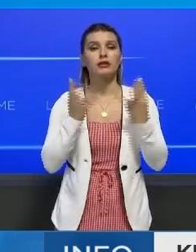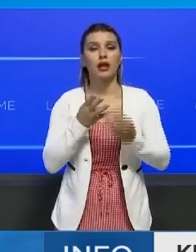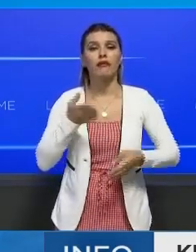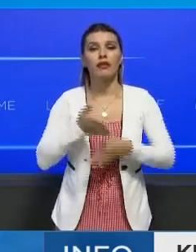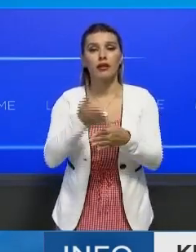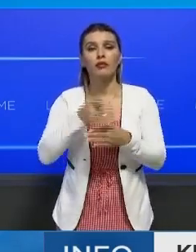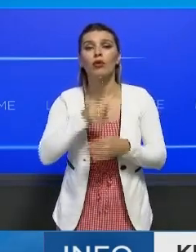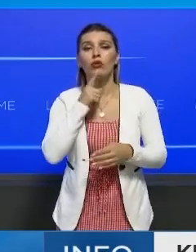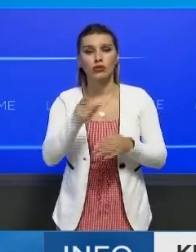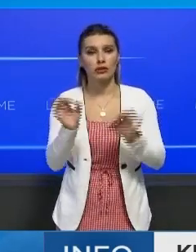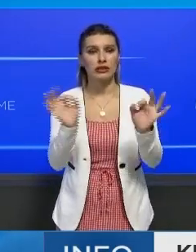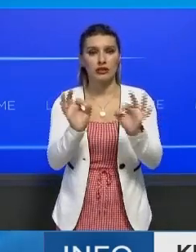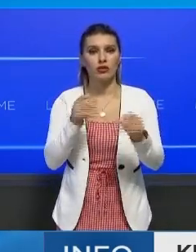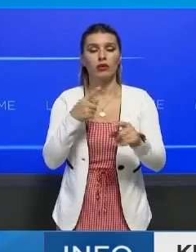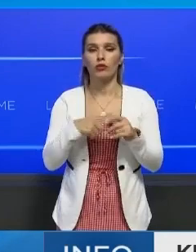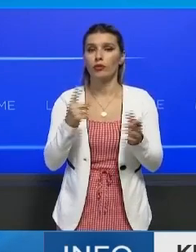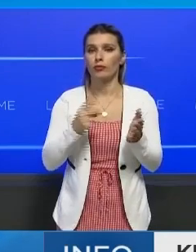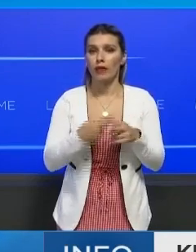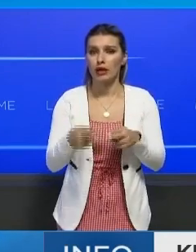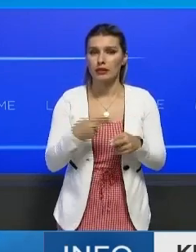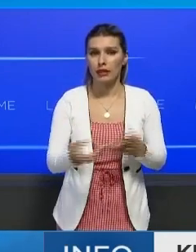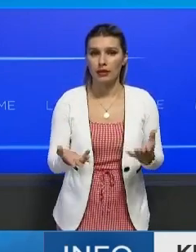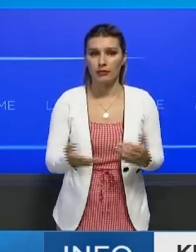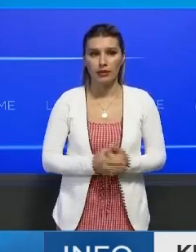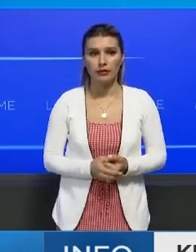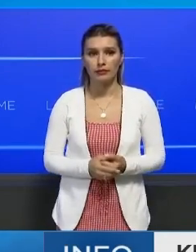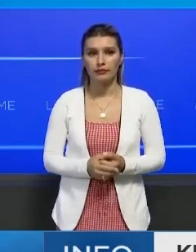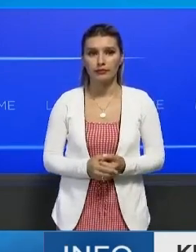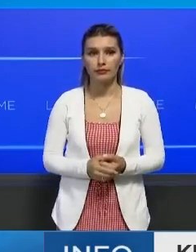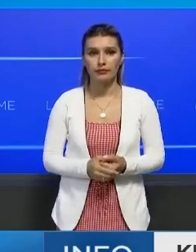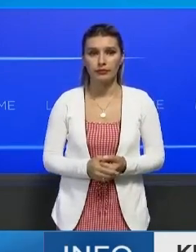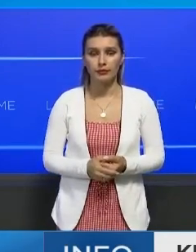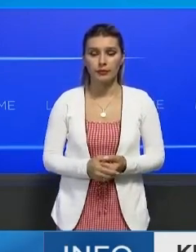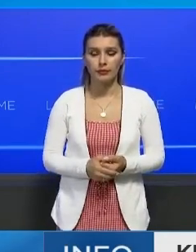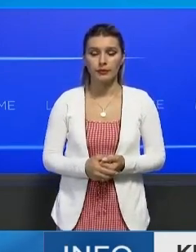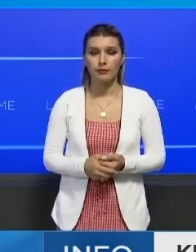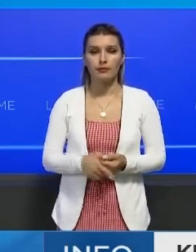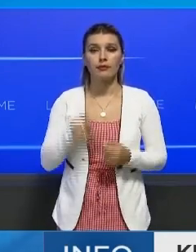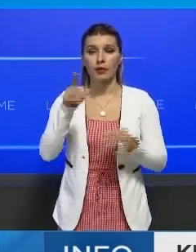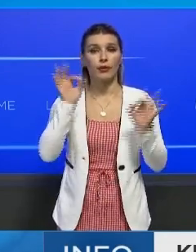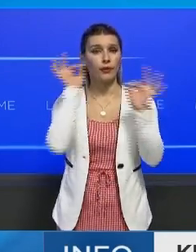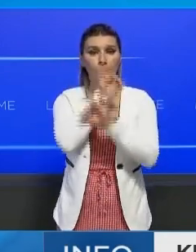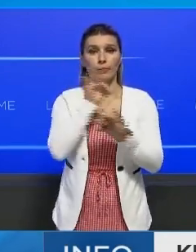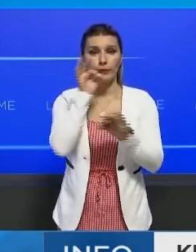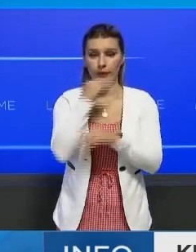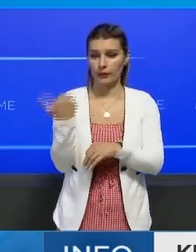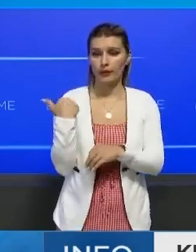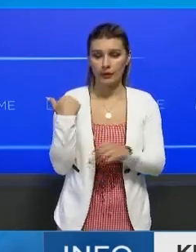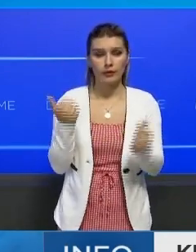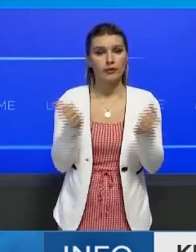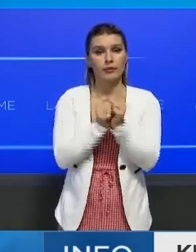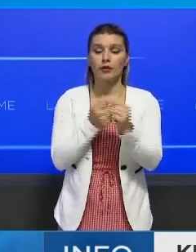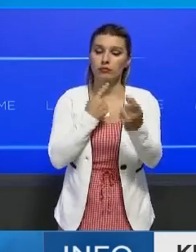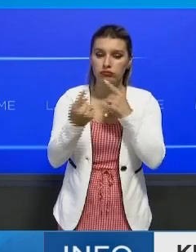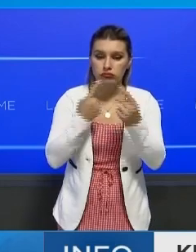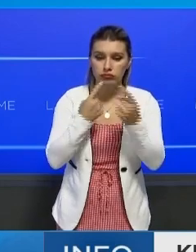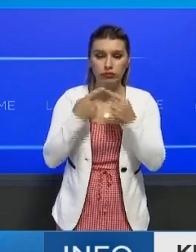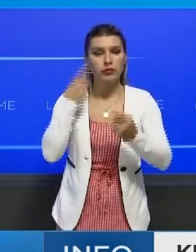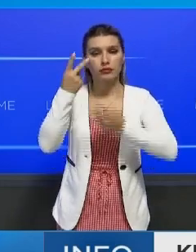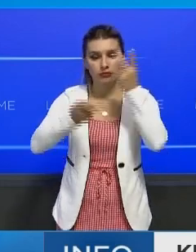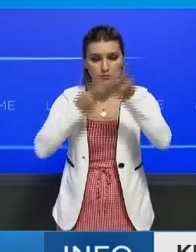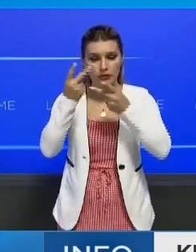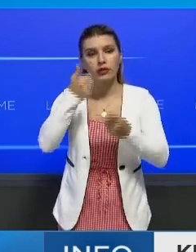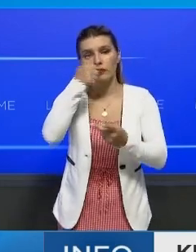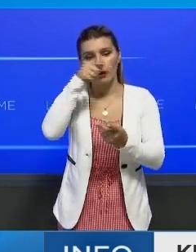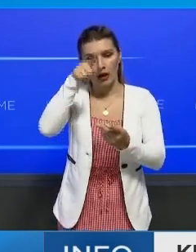të sigurimit dhe ata të pastrimit. Fakti që këta nuk ulen të bisedojnë dhe të analizojnë mirë që çka do të